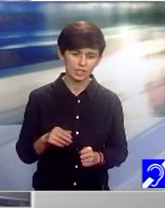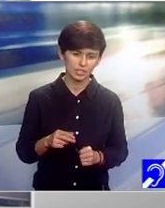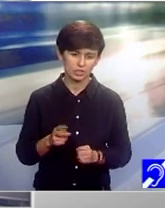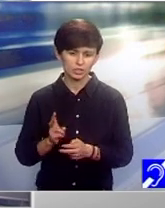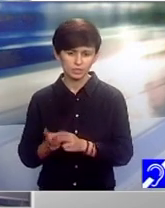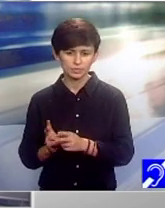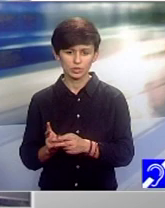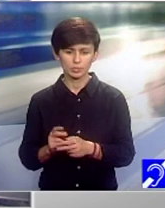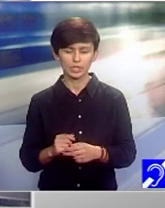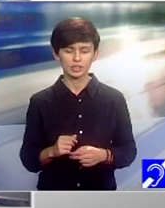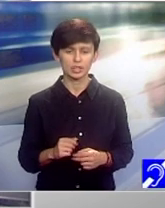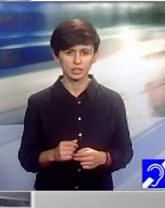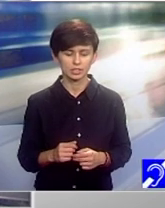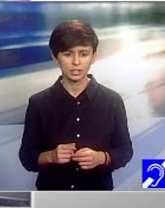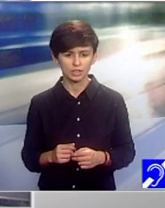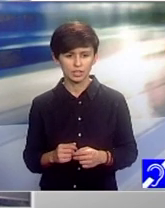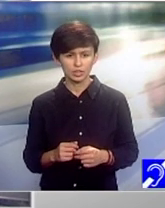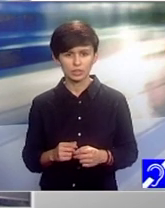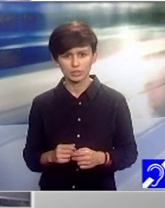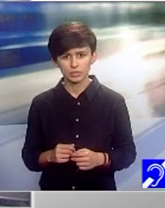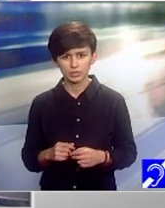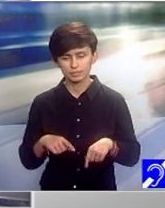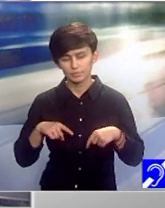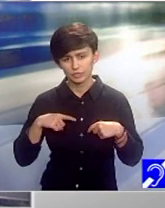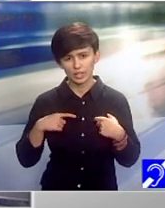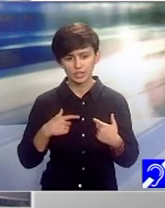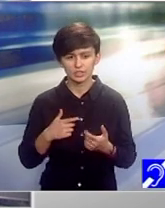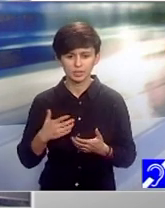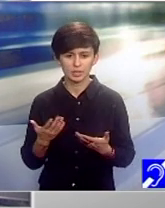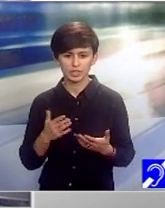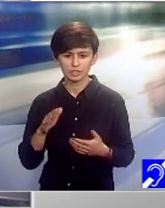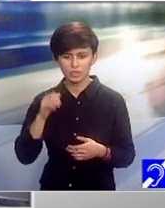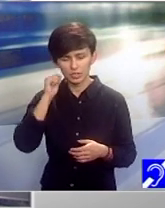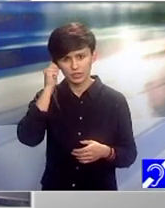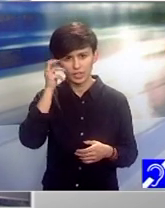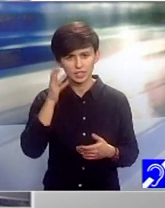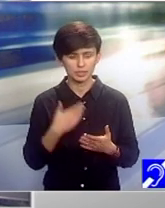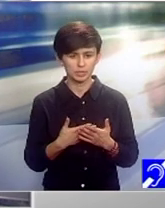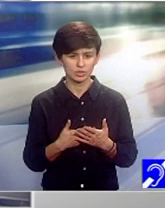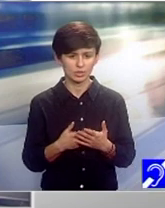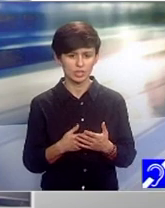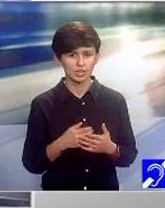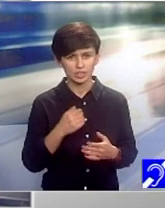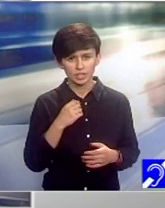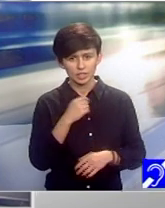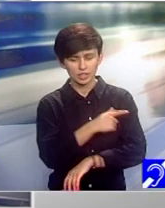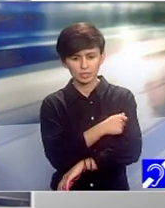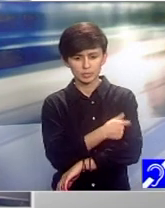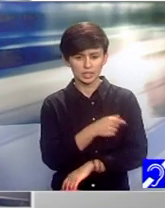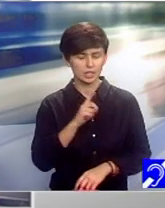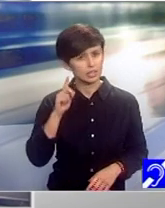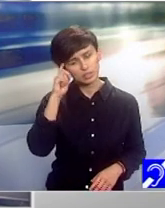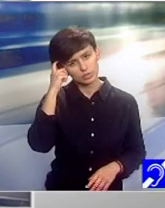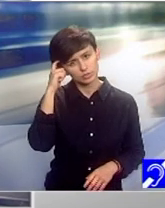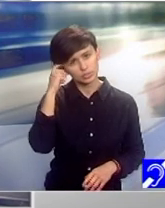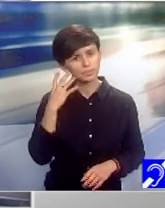anumit ciclu prin care să treci în fiecare zi, deoarece când ești în spital nu știi exact ce se întâmplă în fiecare zi. Totul este nou, totul este